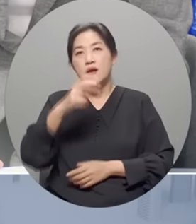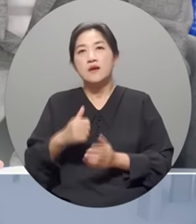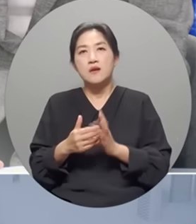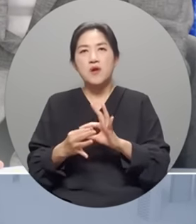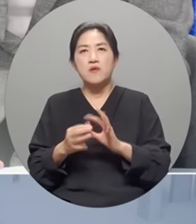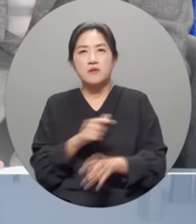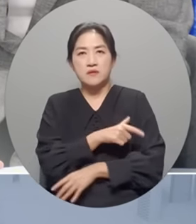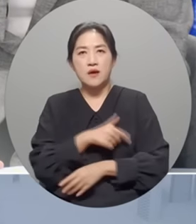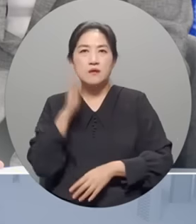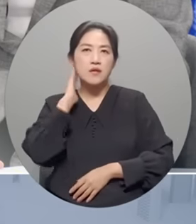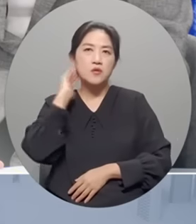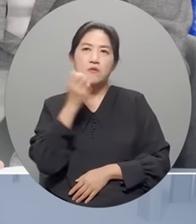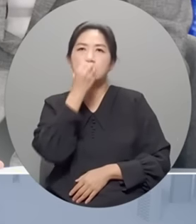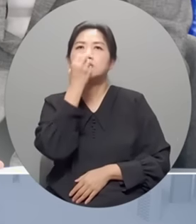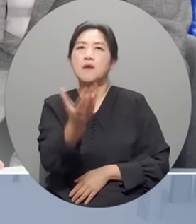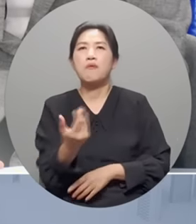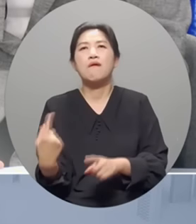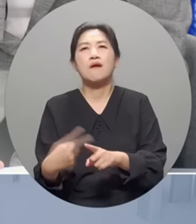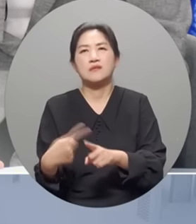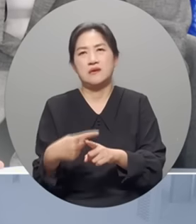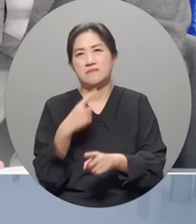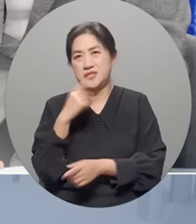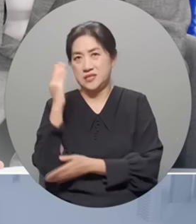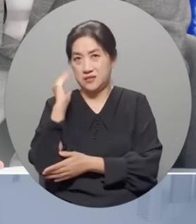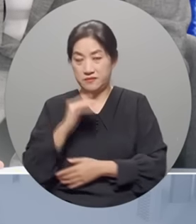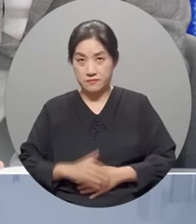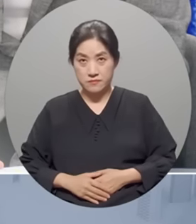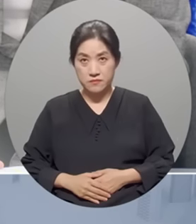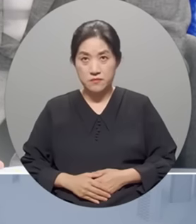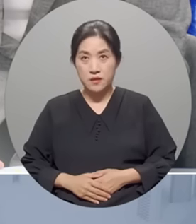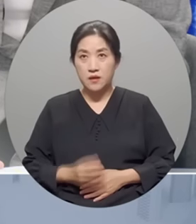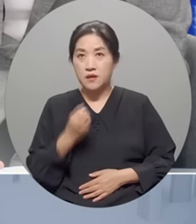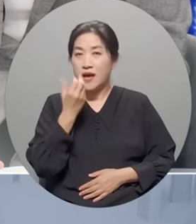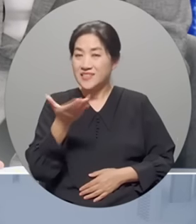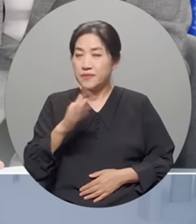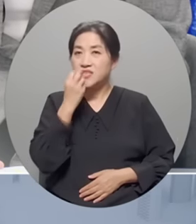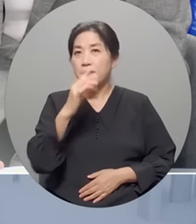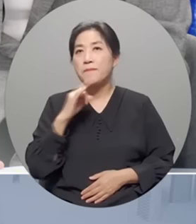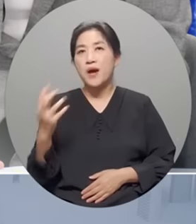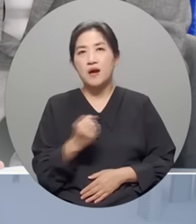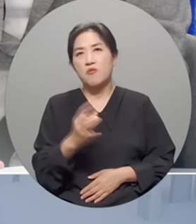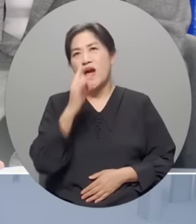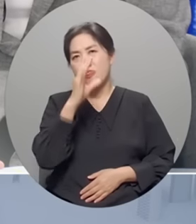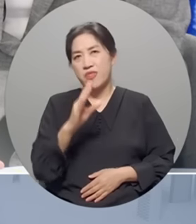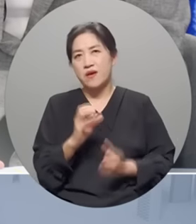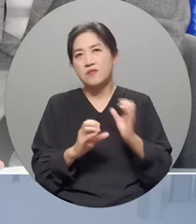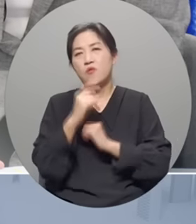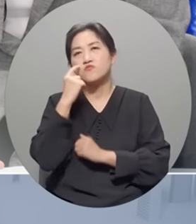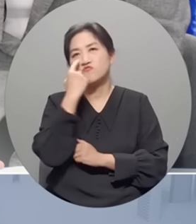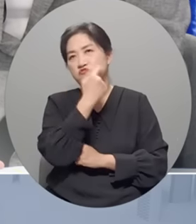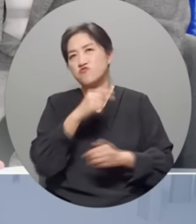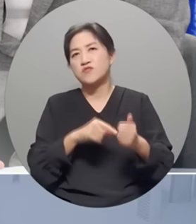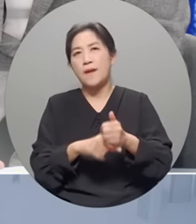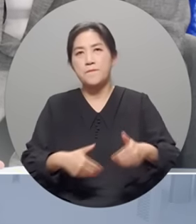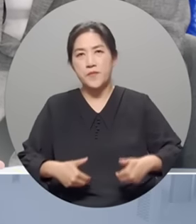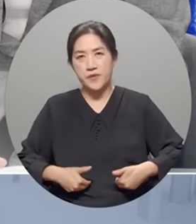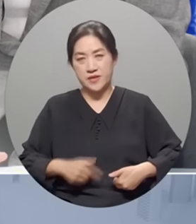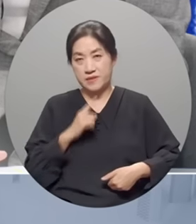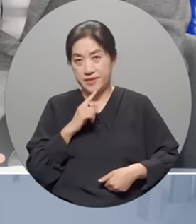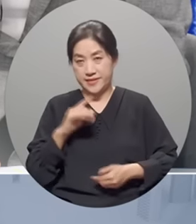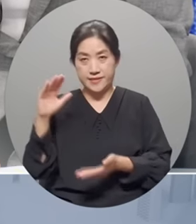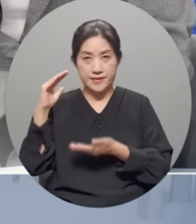간부는 대통령의 자백이 나온 셈이라고 표현하기도 했는데요. 하지만 자백만 갖고는 안 된다. 보강 수사가 필요하다고